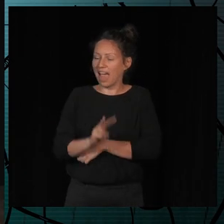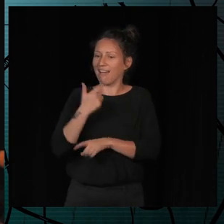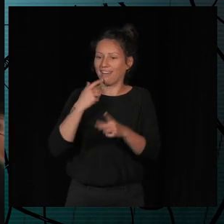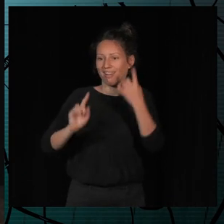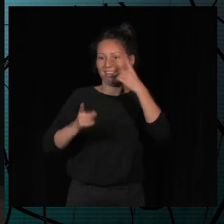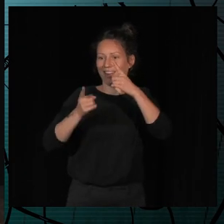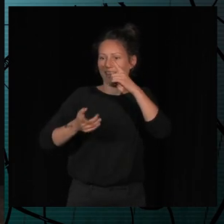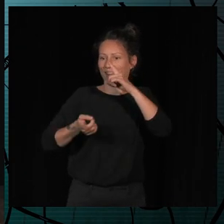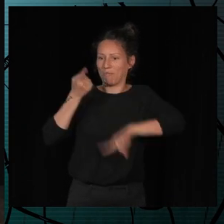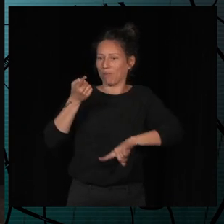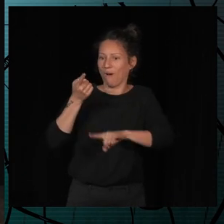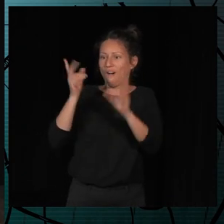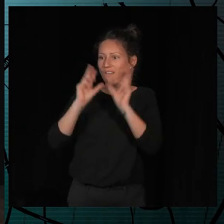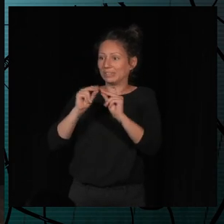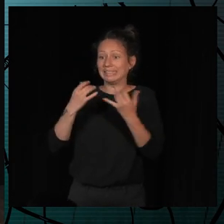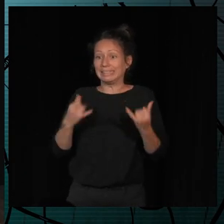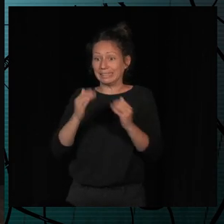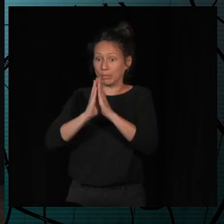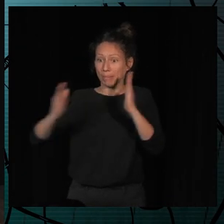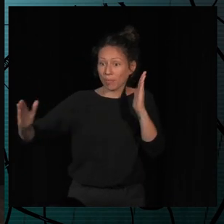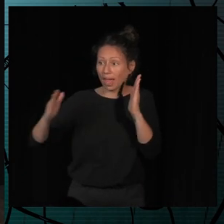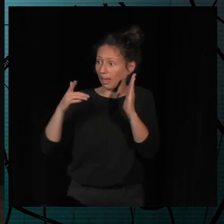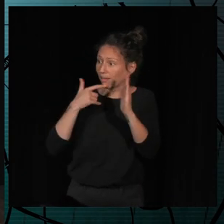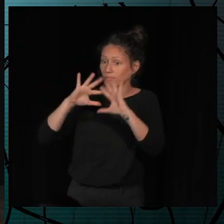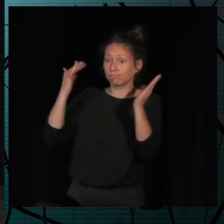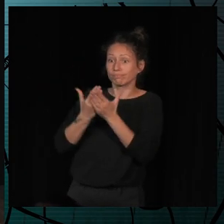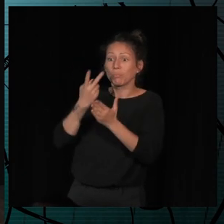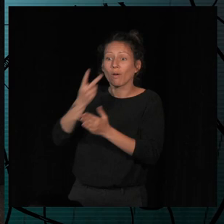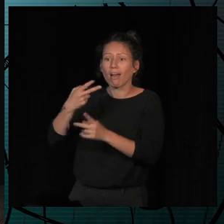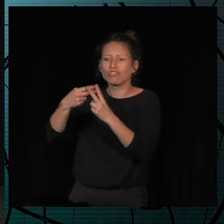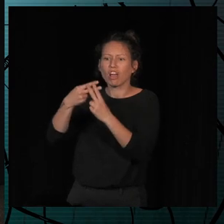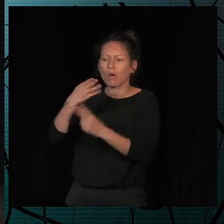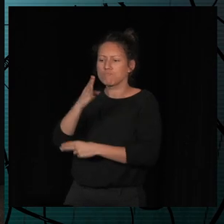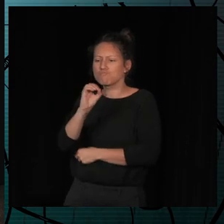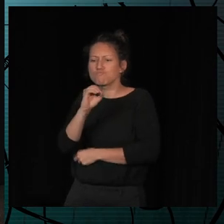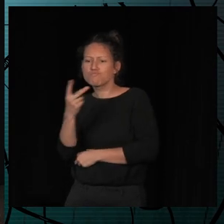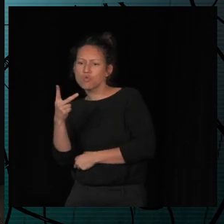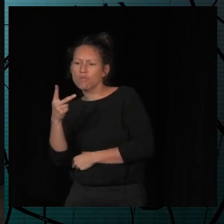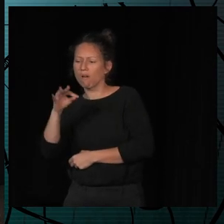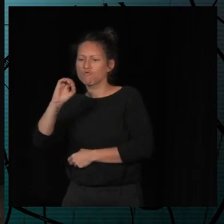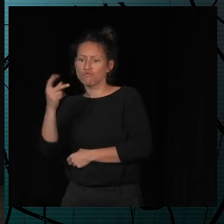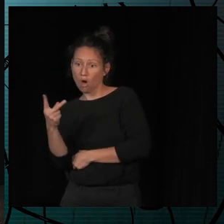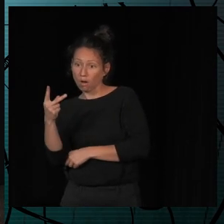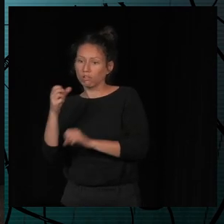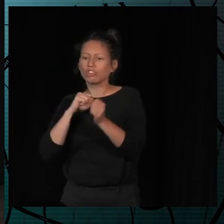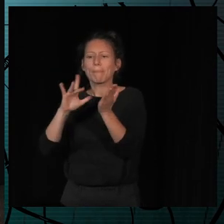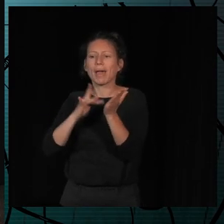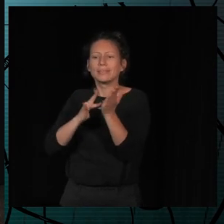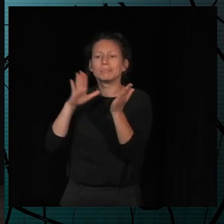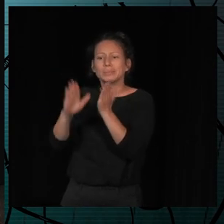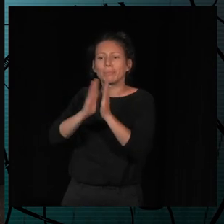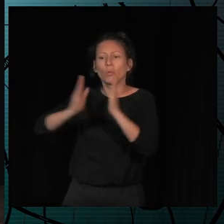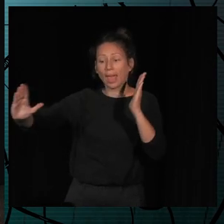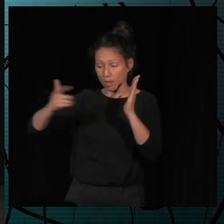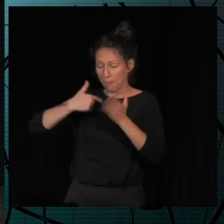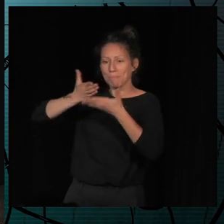pays et notamment sur le hashtag bookt lisez le prochain balise le le magazine de la bibliothèque parce que justement je prépare un